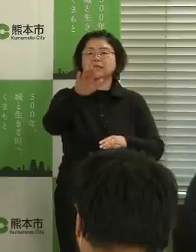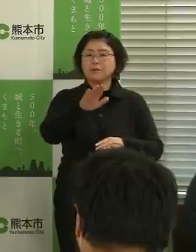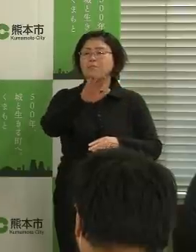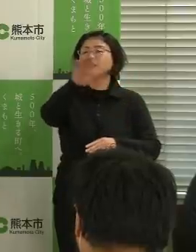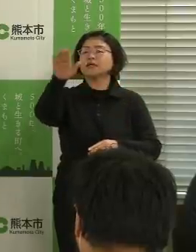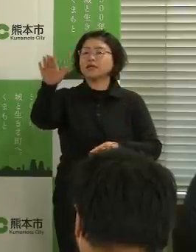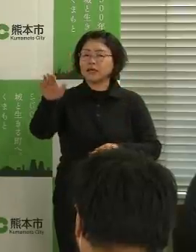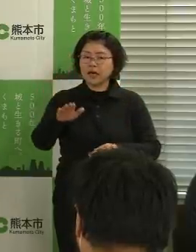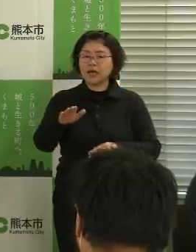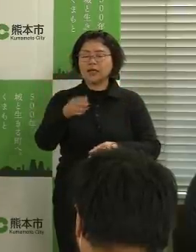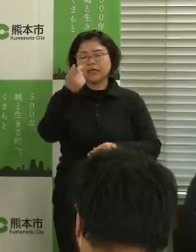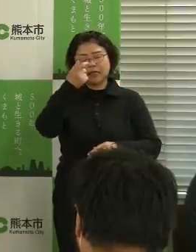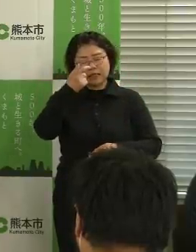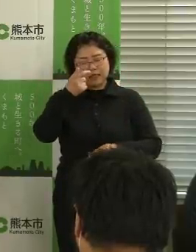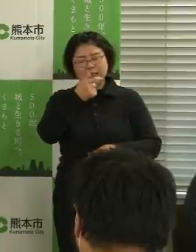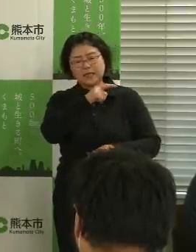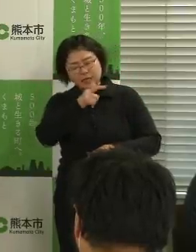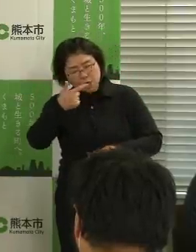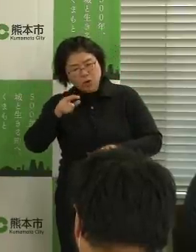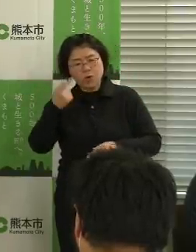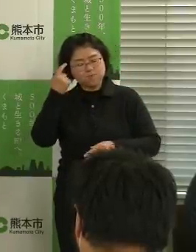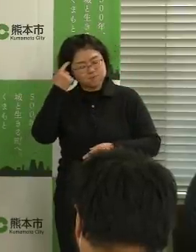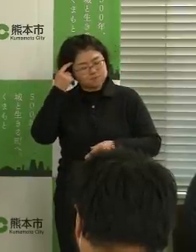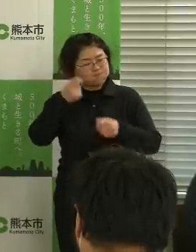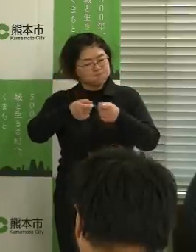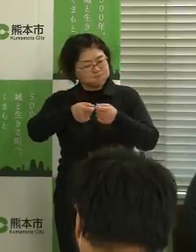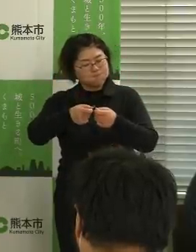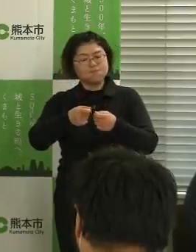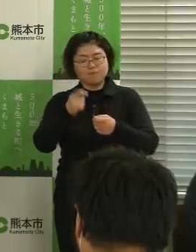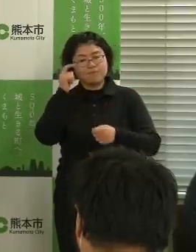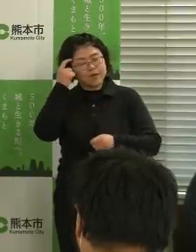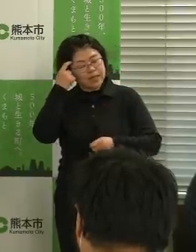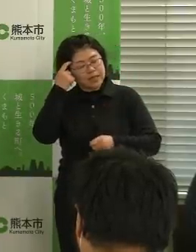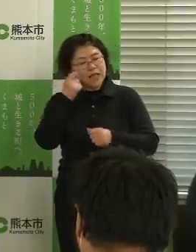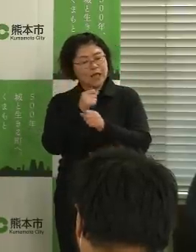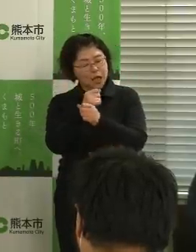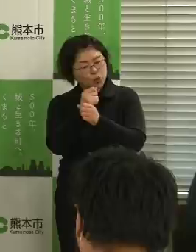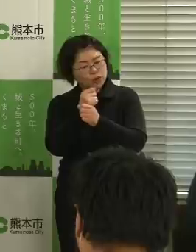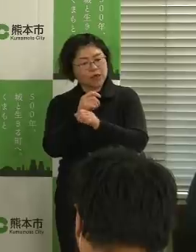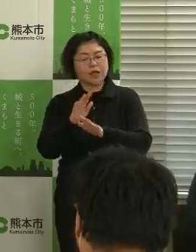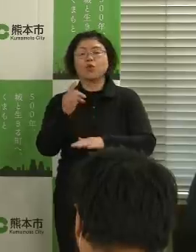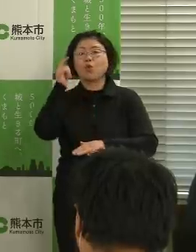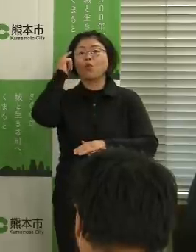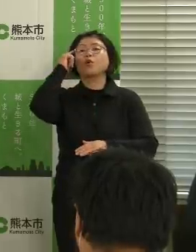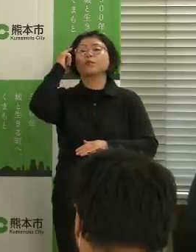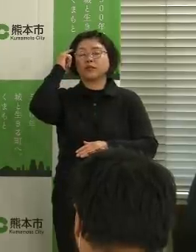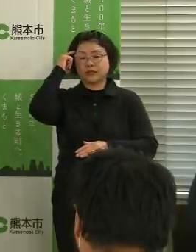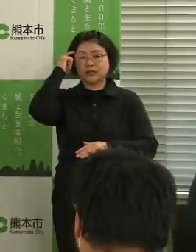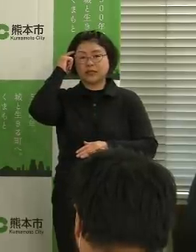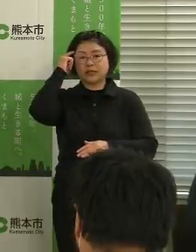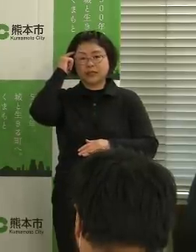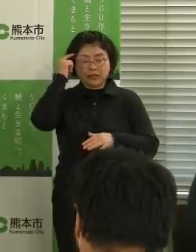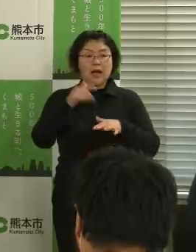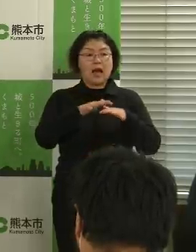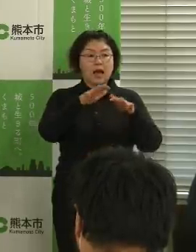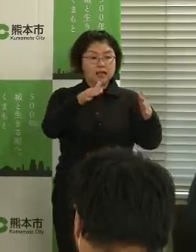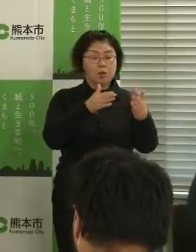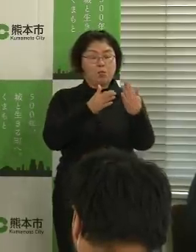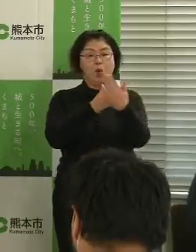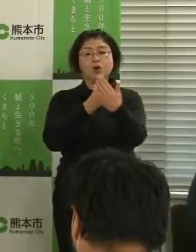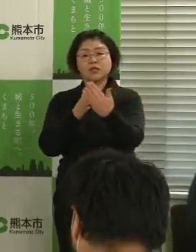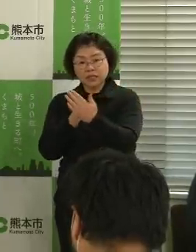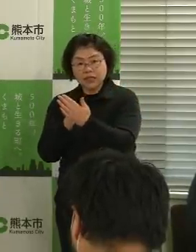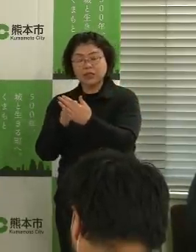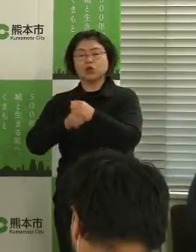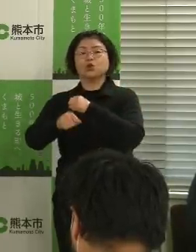いろいろと検討された結果ということでですね、それは感染拡大防止に非常に資する取